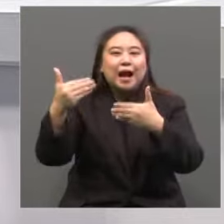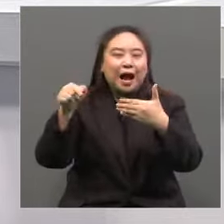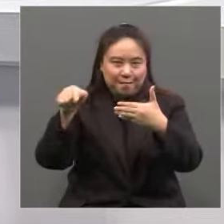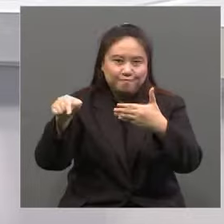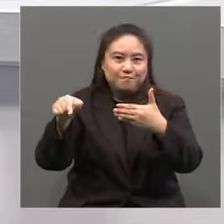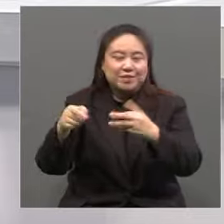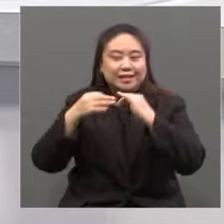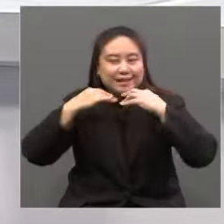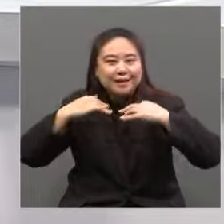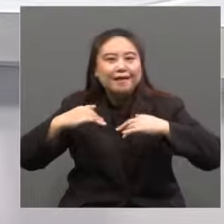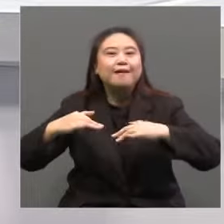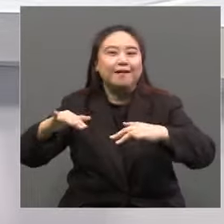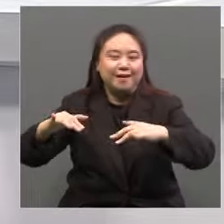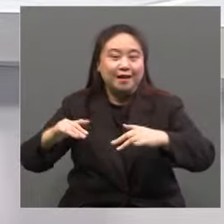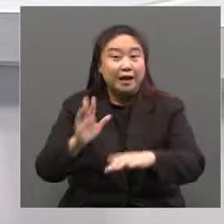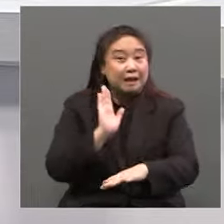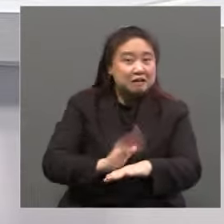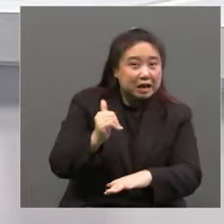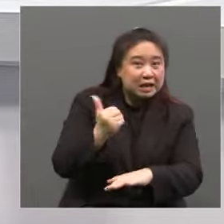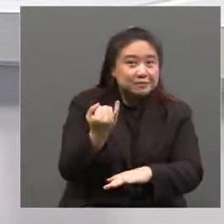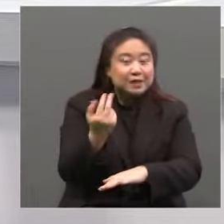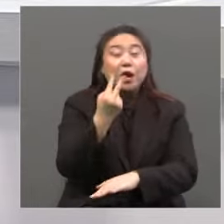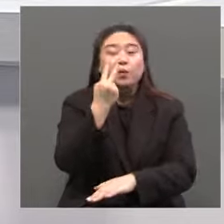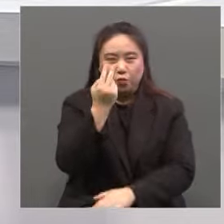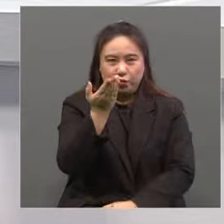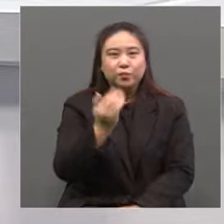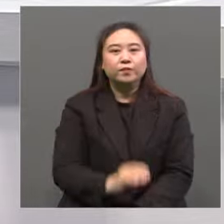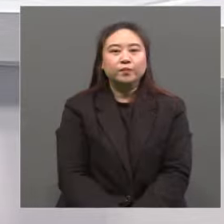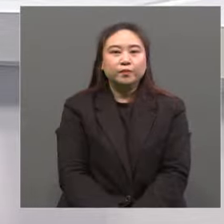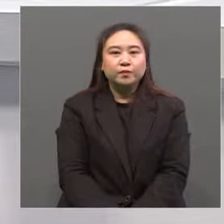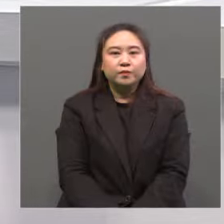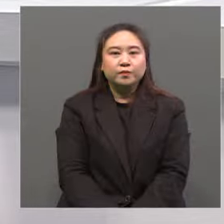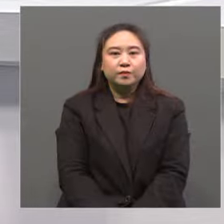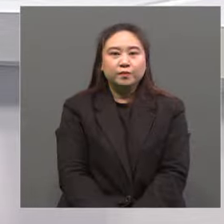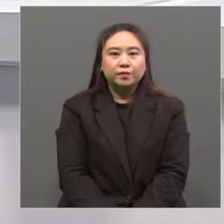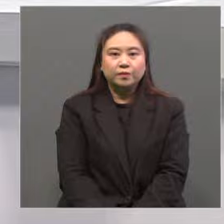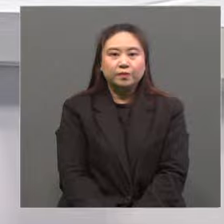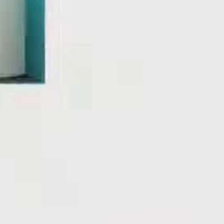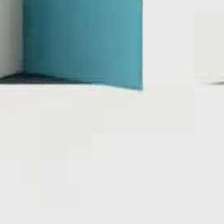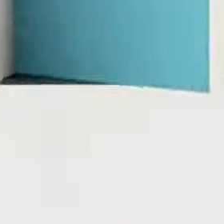าด Music on the Beach น้องๆจะเก่งกันขนาดไหนไปติดตามกันในมุมข่าวเยาวชนครับ